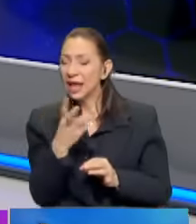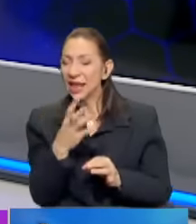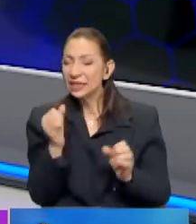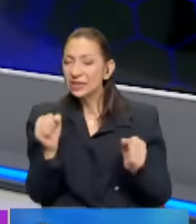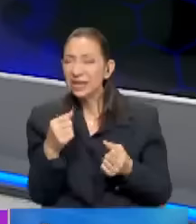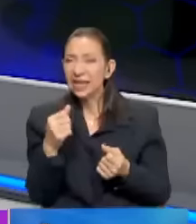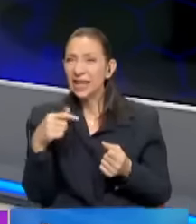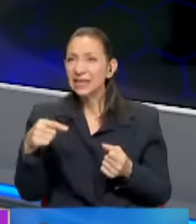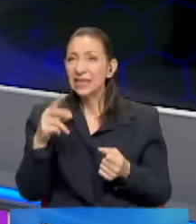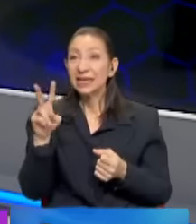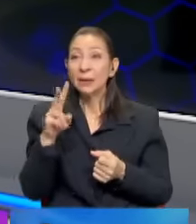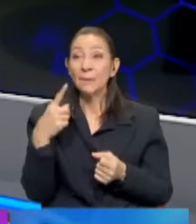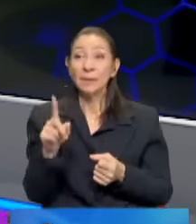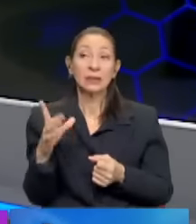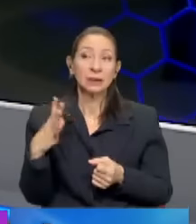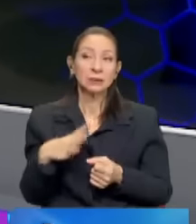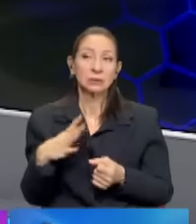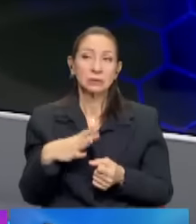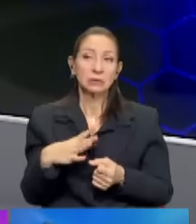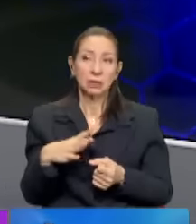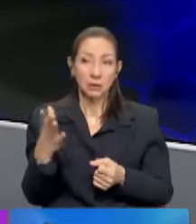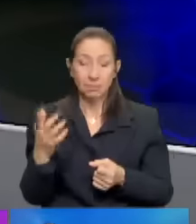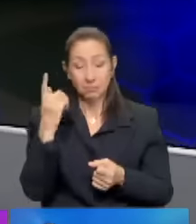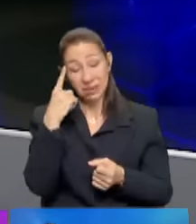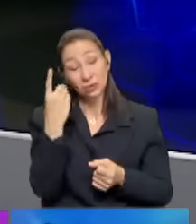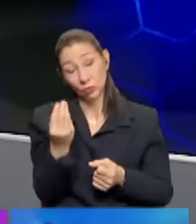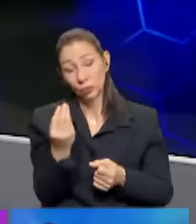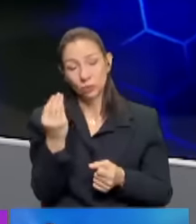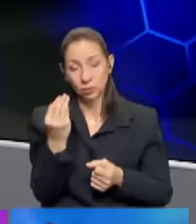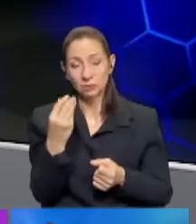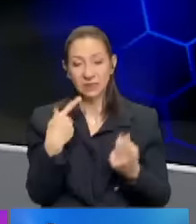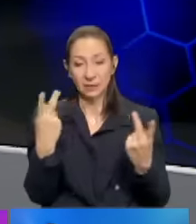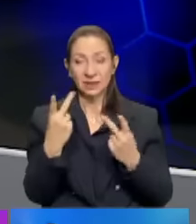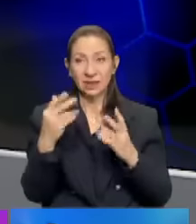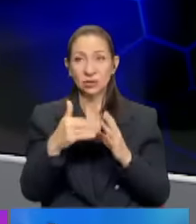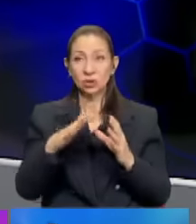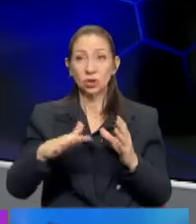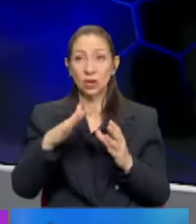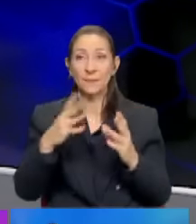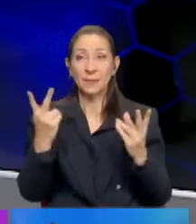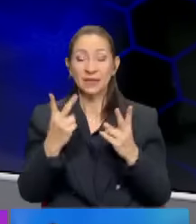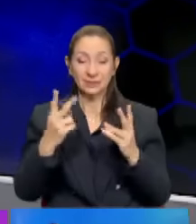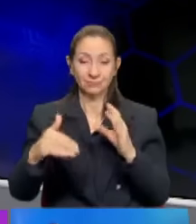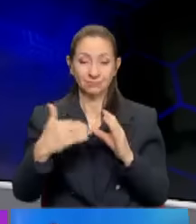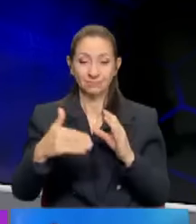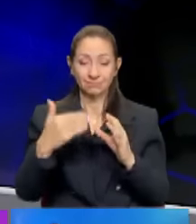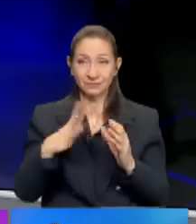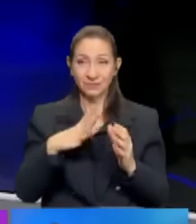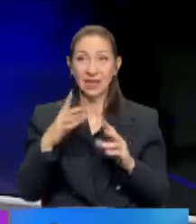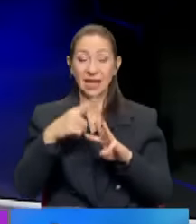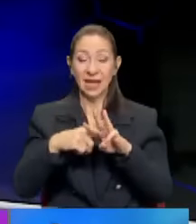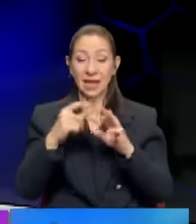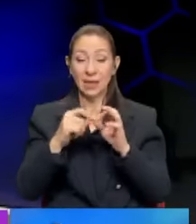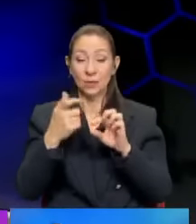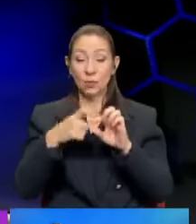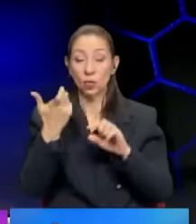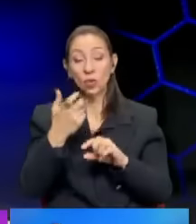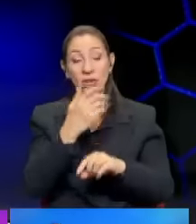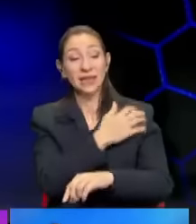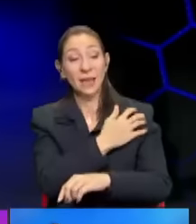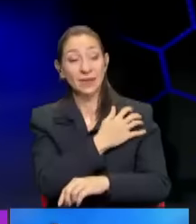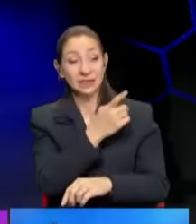yaklaşık 20.000 L istiyorlar bilginiz olsun bize mesaj atan sosyal medya üzerinden ulaşan izleyicilerimiz var Ebru temmim başına